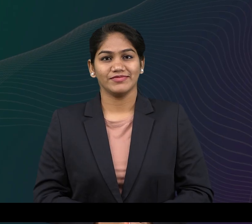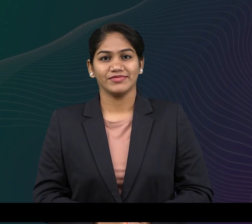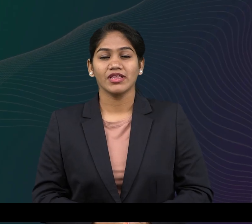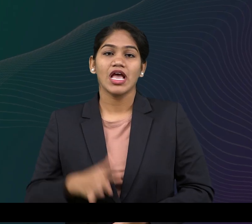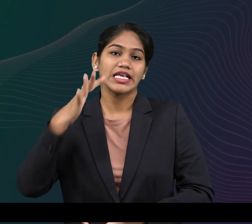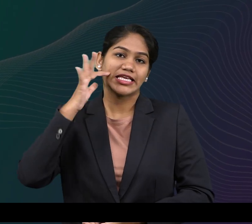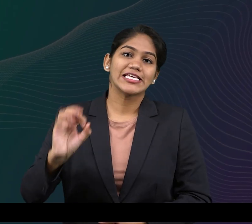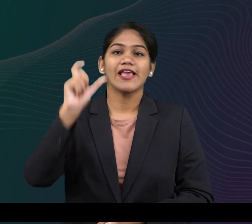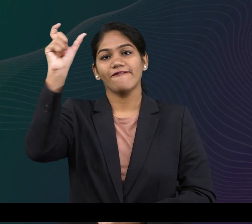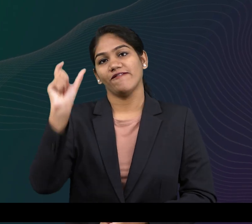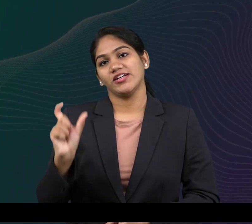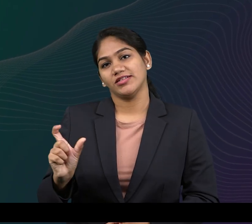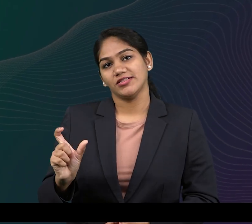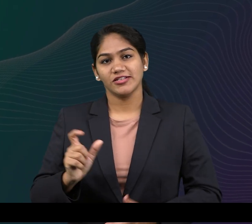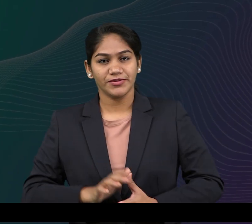मुख्य शब्द: